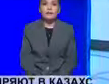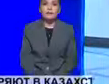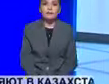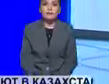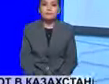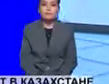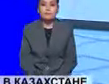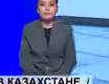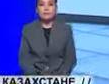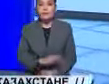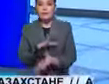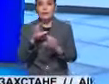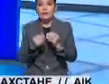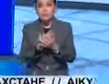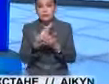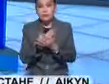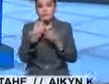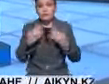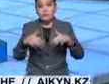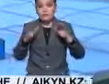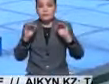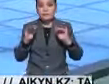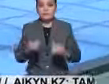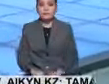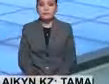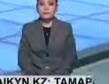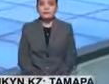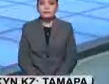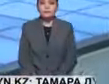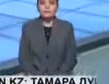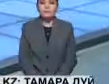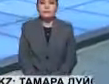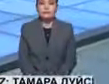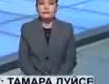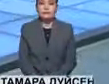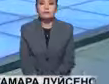Это были все новости на сегодня. Я с вами на этом прощаюсь. Хороших всем выходных.